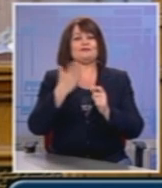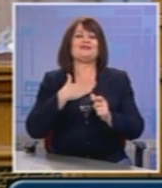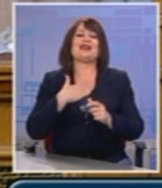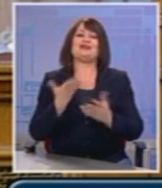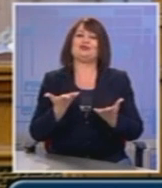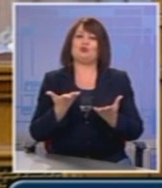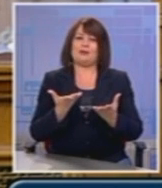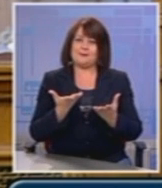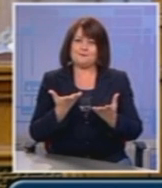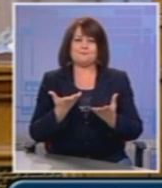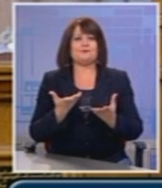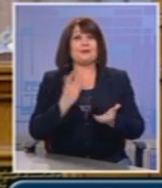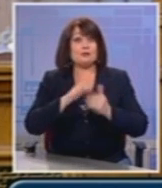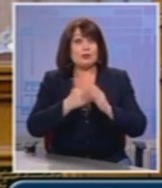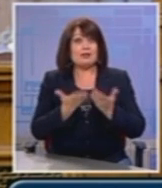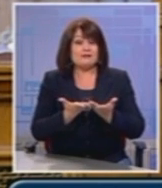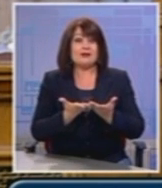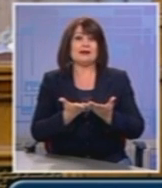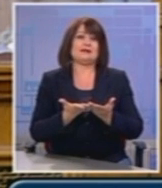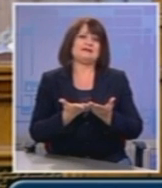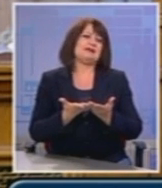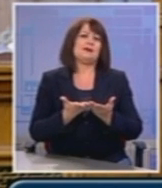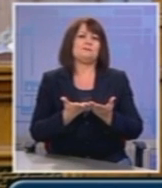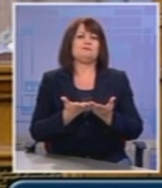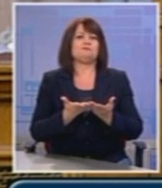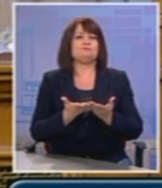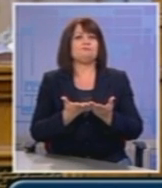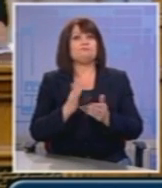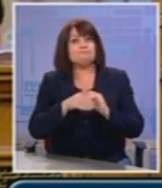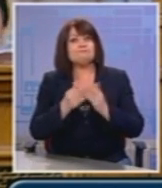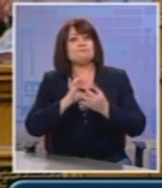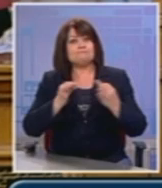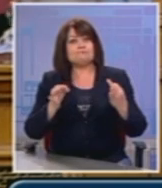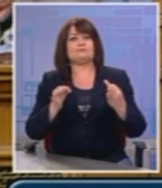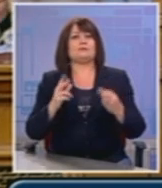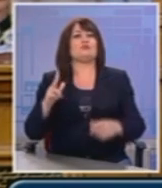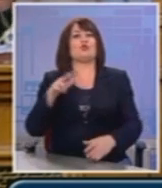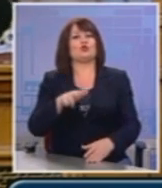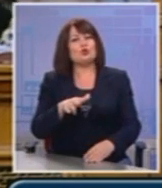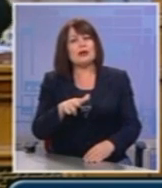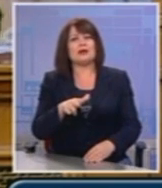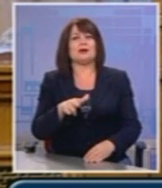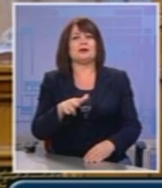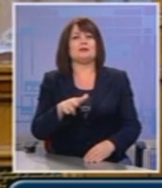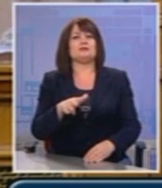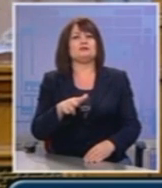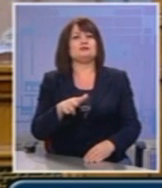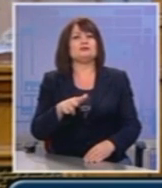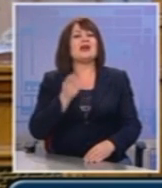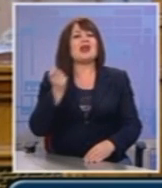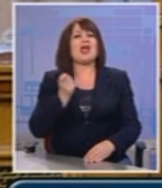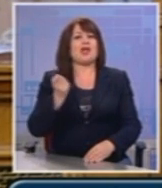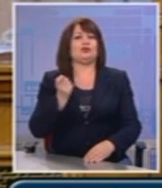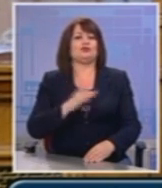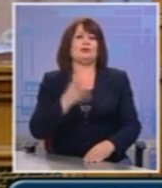ευχαριστούμε που ασχολείστε σε με τόσο ενδελεχή τρόπο και με το πορτογαλικό δάνο χρέος γιατί